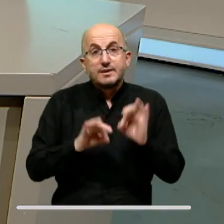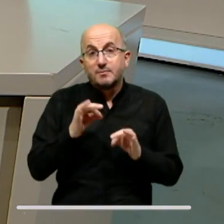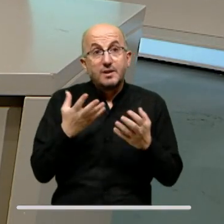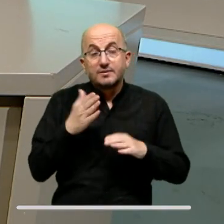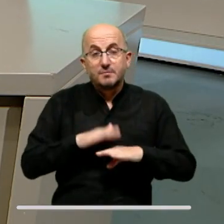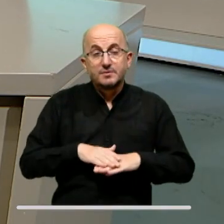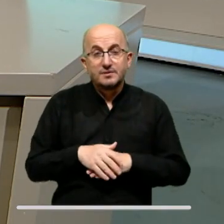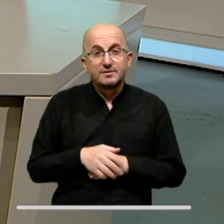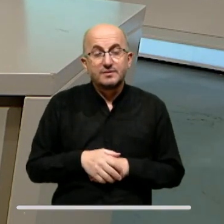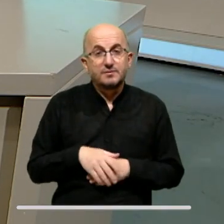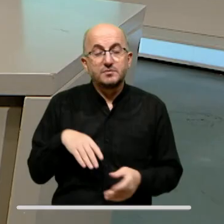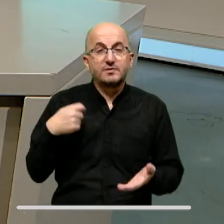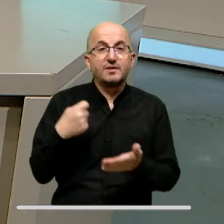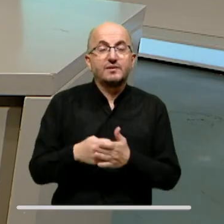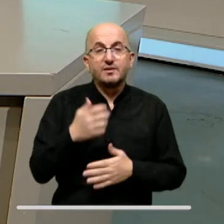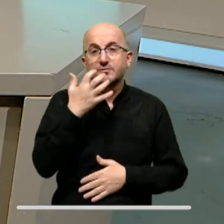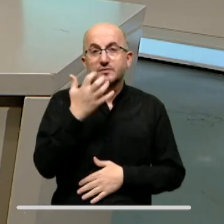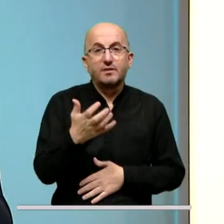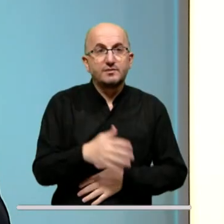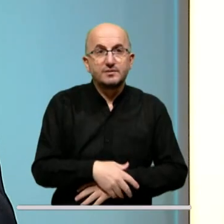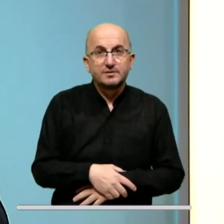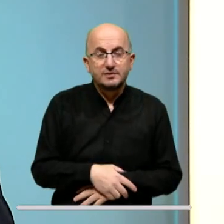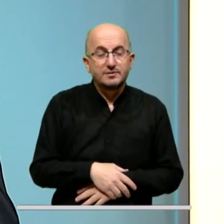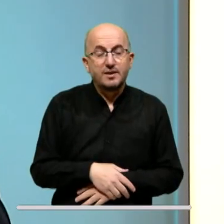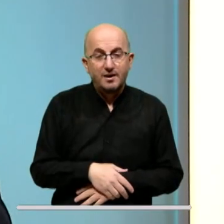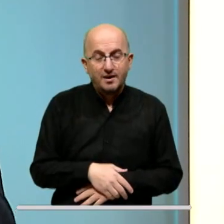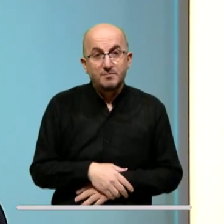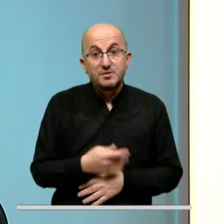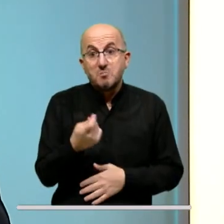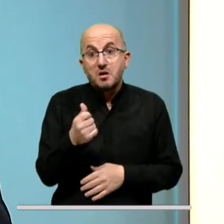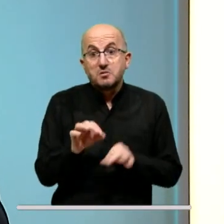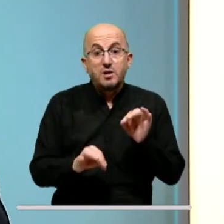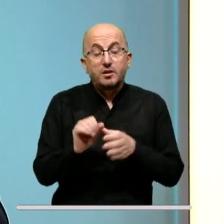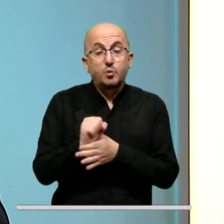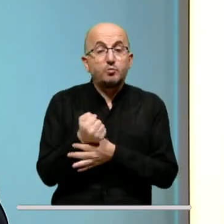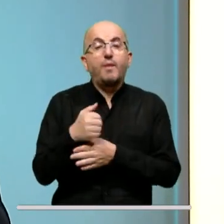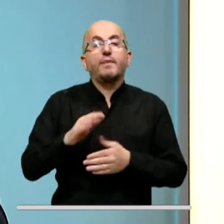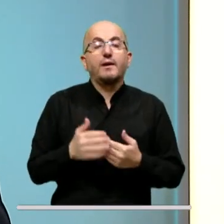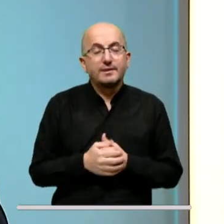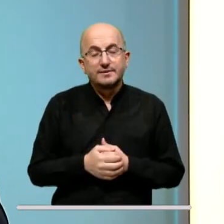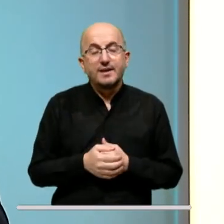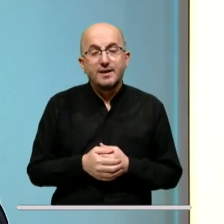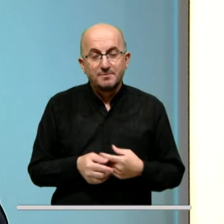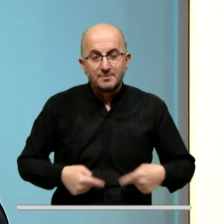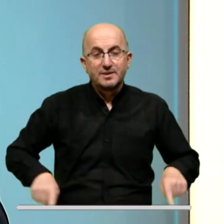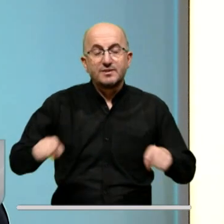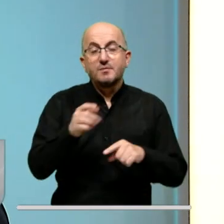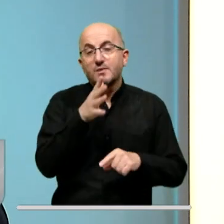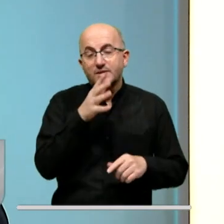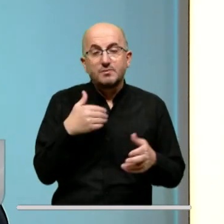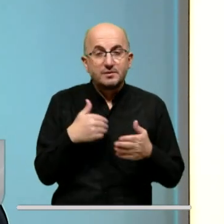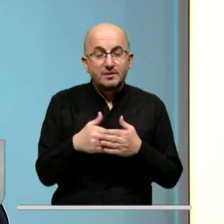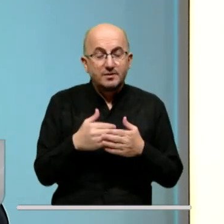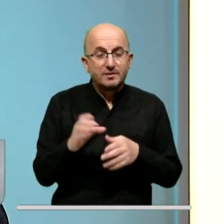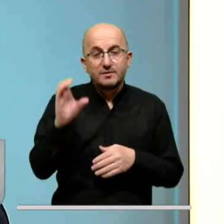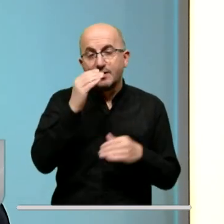ama bizden Tabiri caizse yatırım tavsiyesi is yok Hayır biz bir yatırım uzmanı değiliz tabii Eee Öyle olunca da biz ne yapacağız bildiğimiz kadarıyla Eee